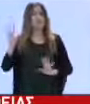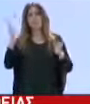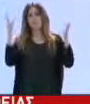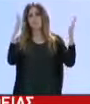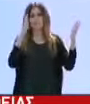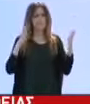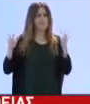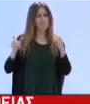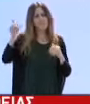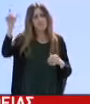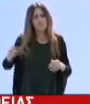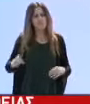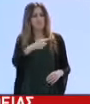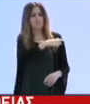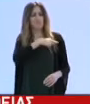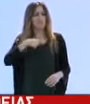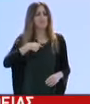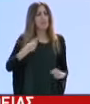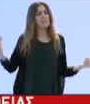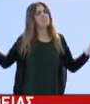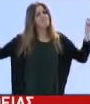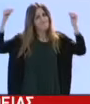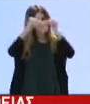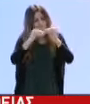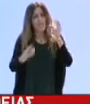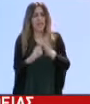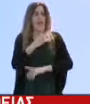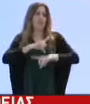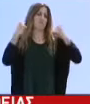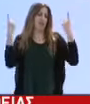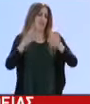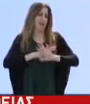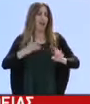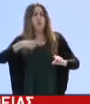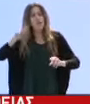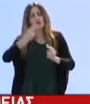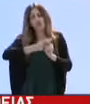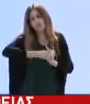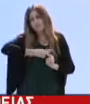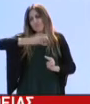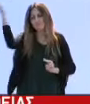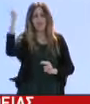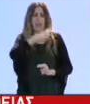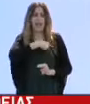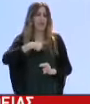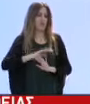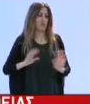Τον ηγέτη που ταυτίστηκε όσο κανένας άλλος με τη σύγχρονη ιστορία αυτού του τόπου, με τις δικές